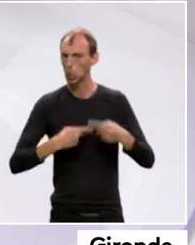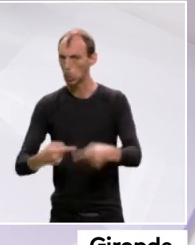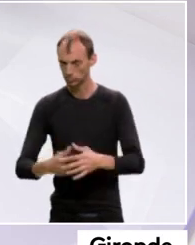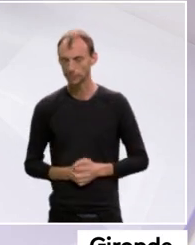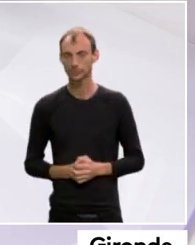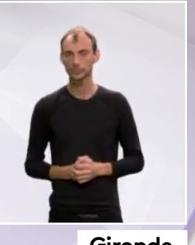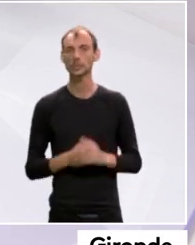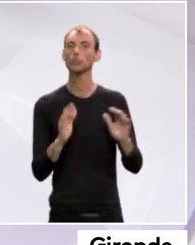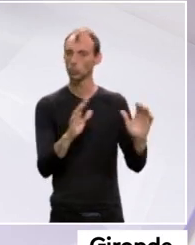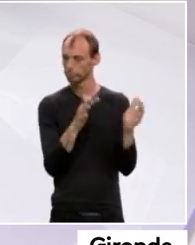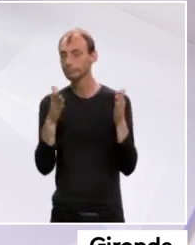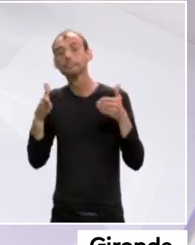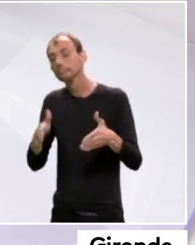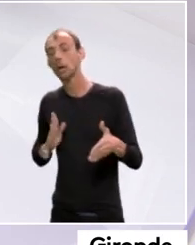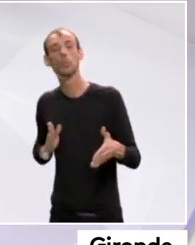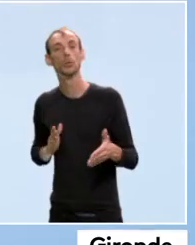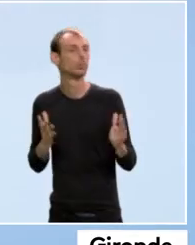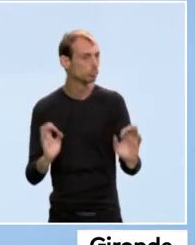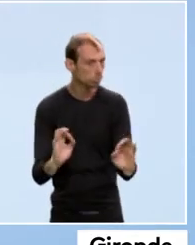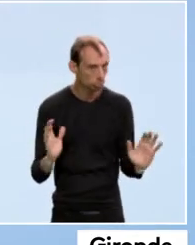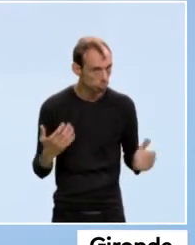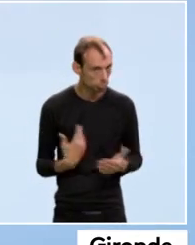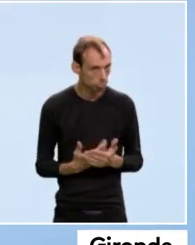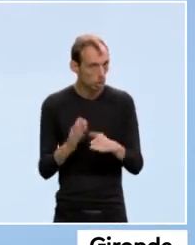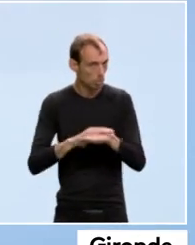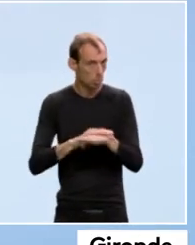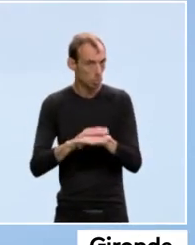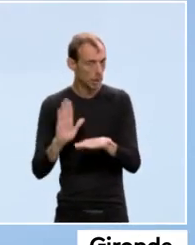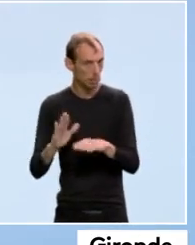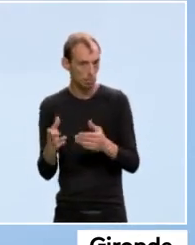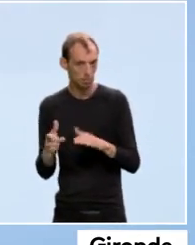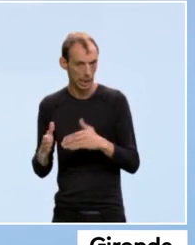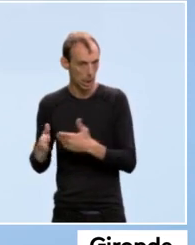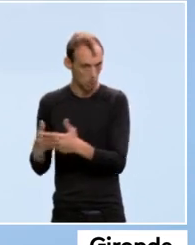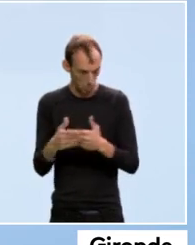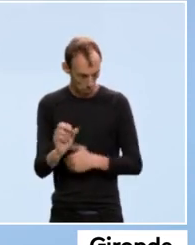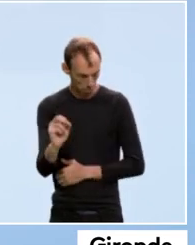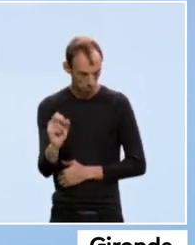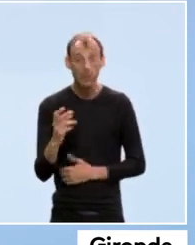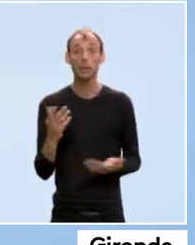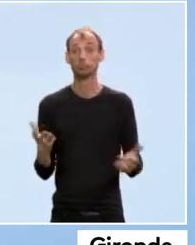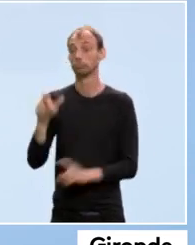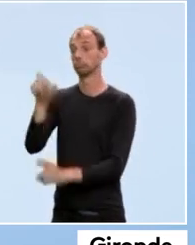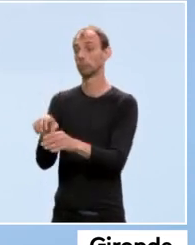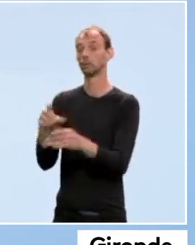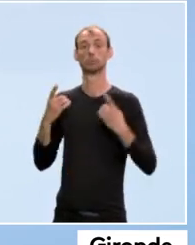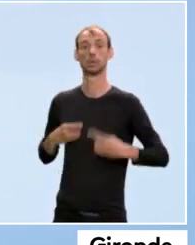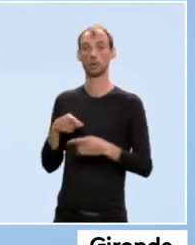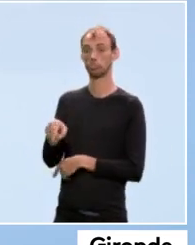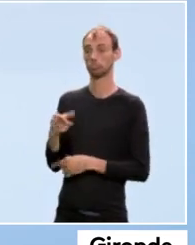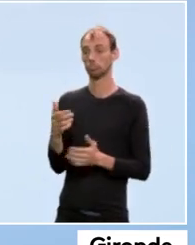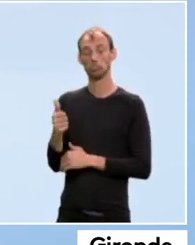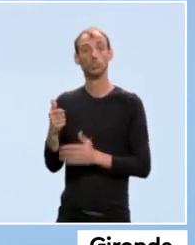rôle des collectivités territoriales de déployer les différents points un député il va fixer le cadre de la loi